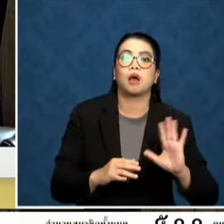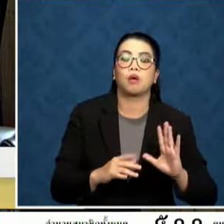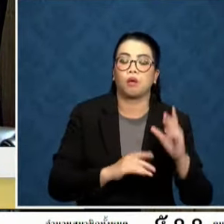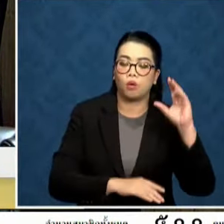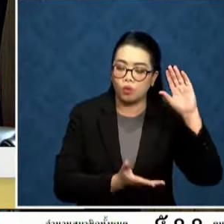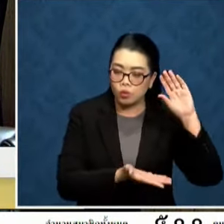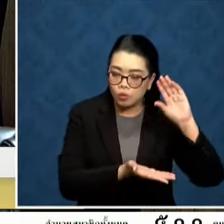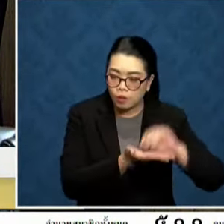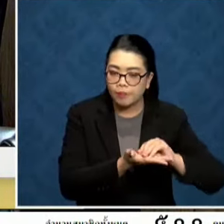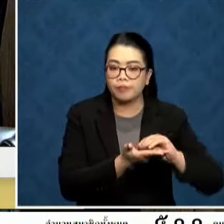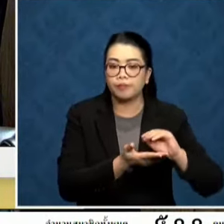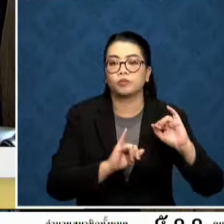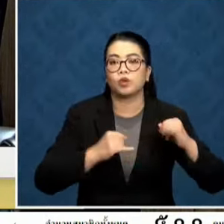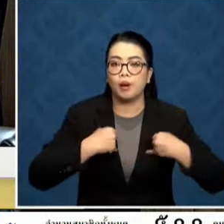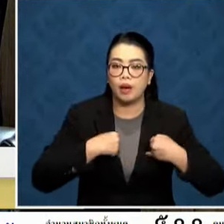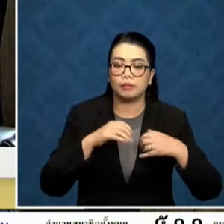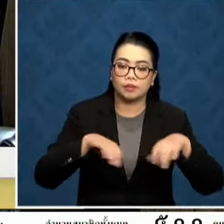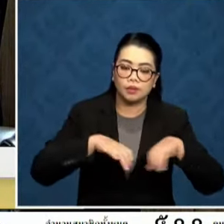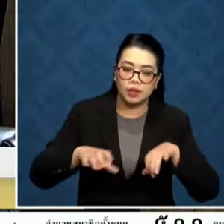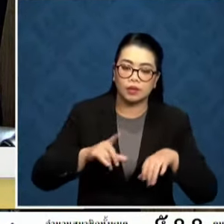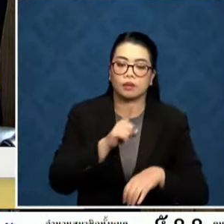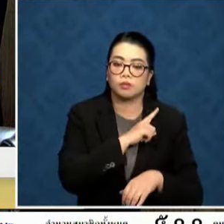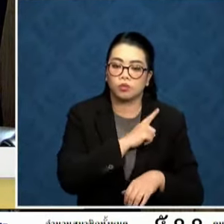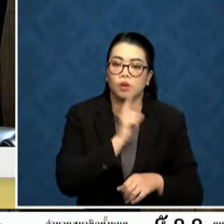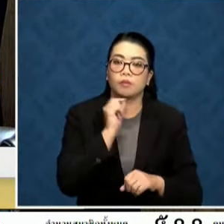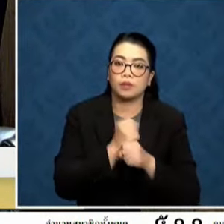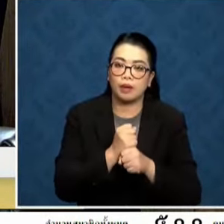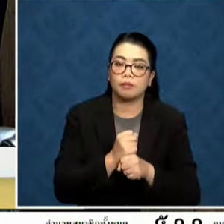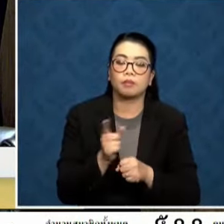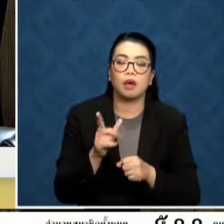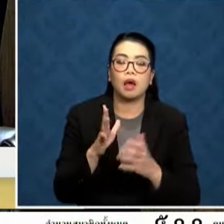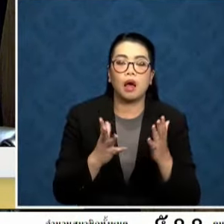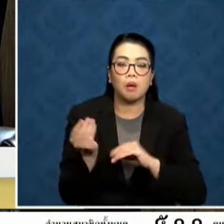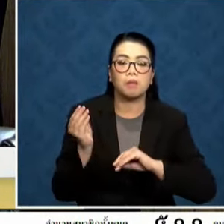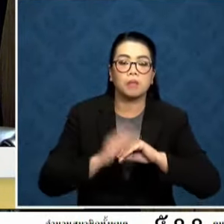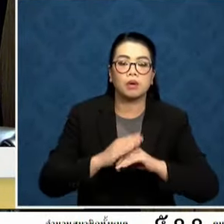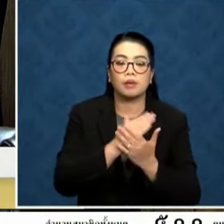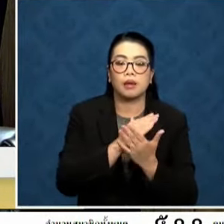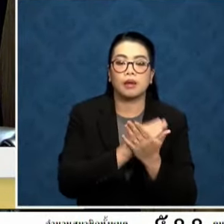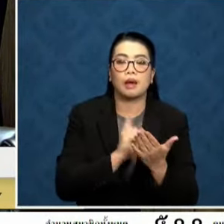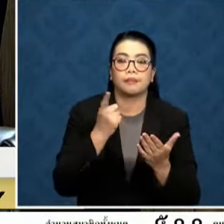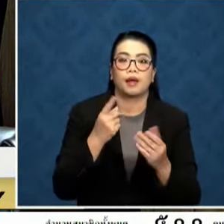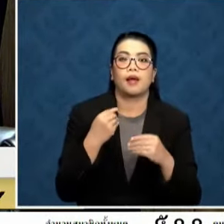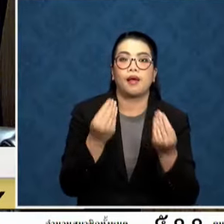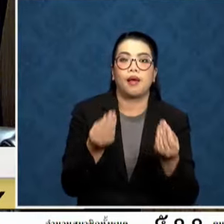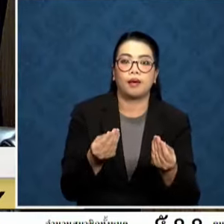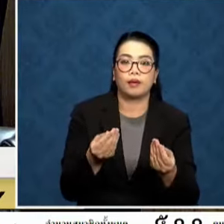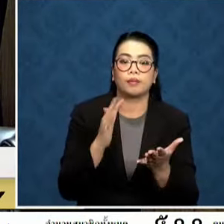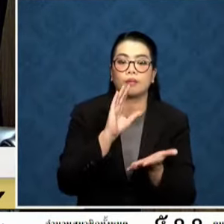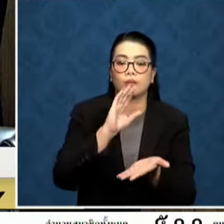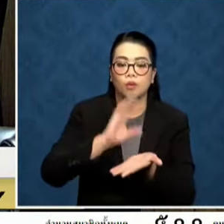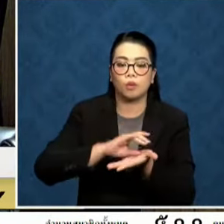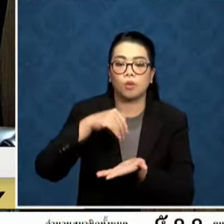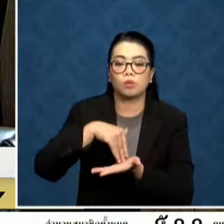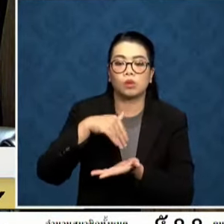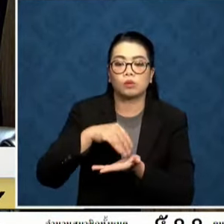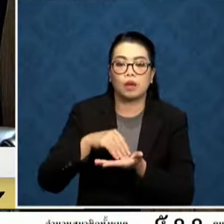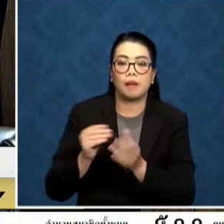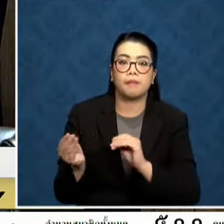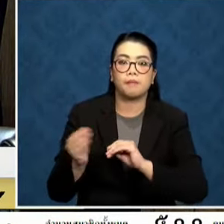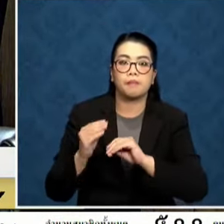ไว้ในหน่วยงานที่จะเป็นเจ้าภาพหรือว่าเป็นหน่วยที่จะต้องรับผิดชอบเลยท่านกลับเพิ่มรายการใหม่ขึ้นมาในงบกลาง